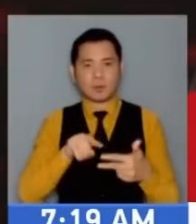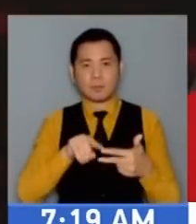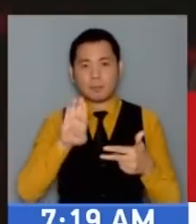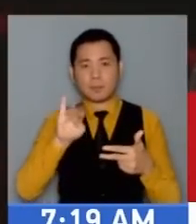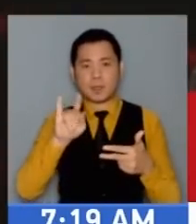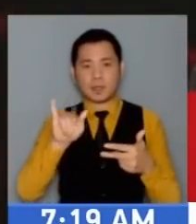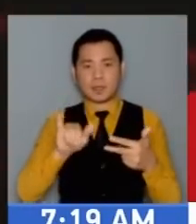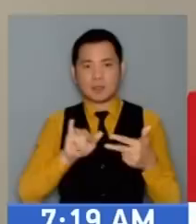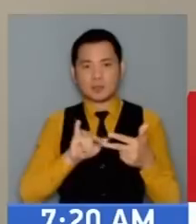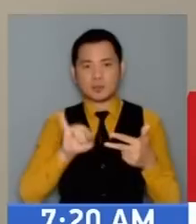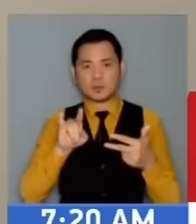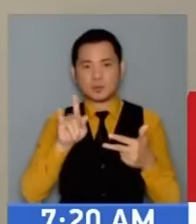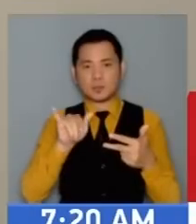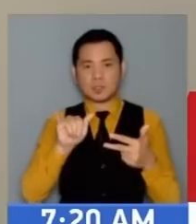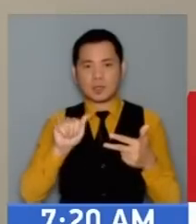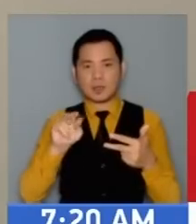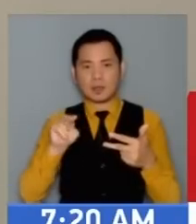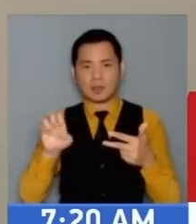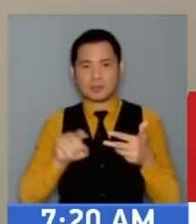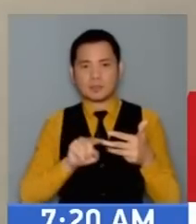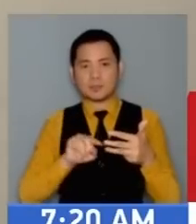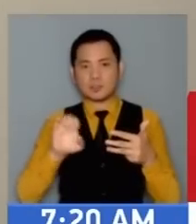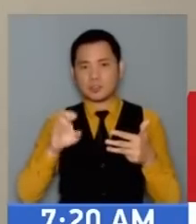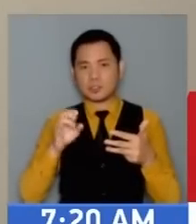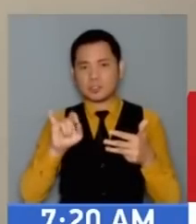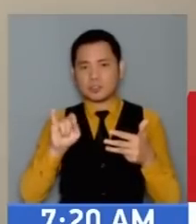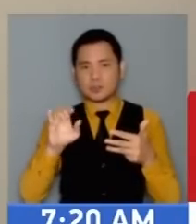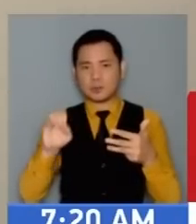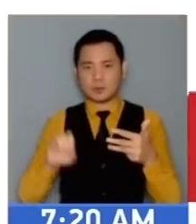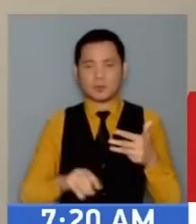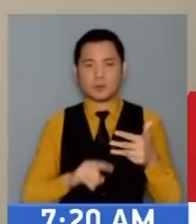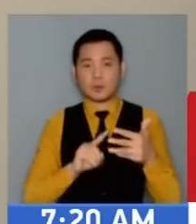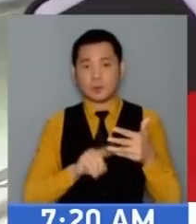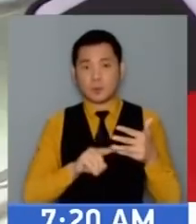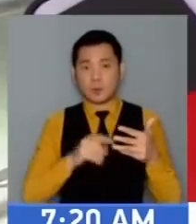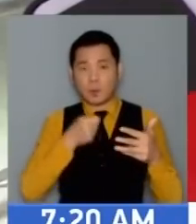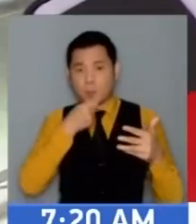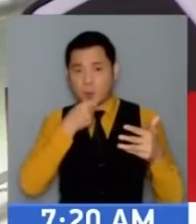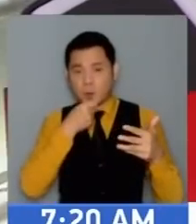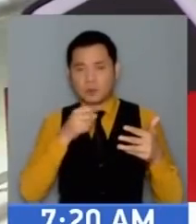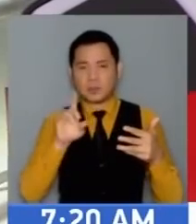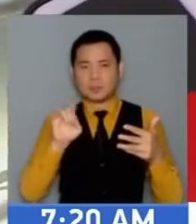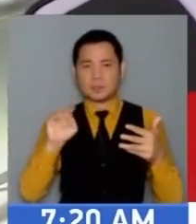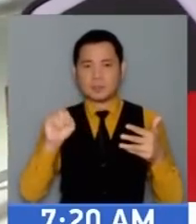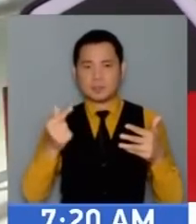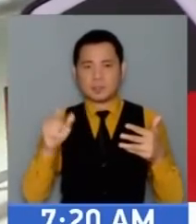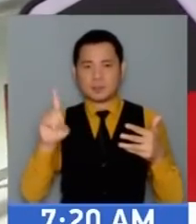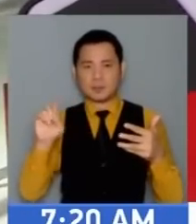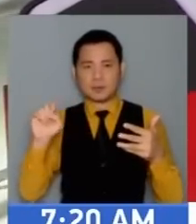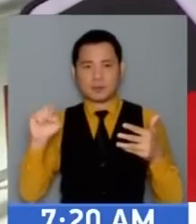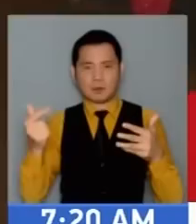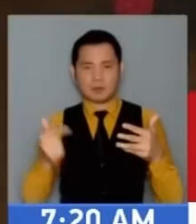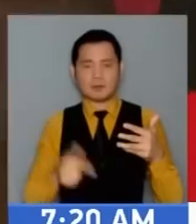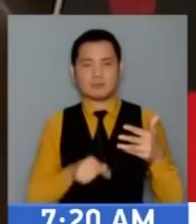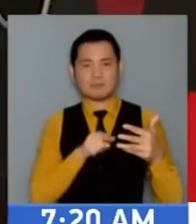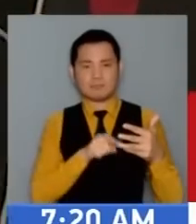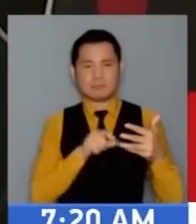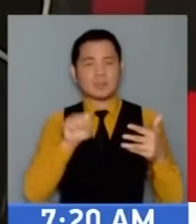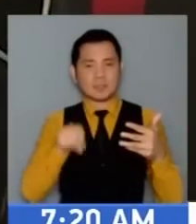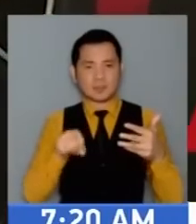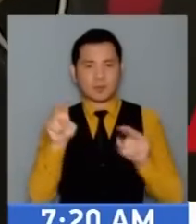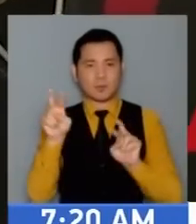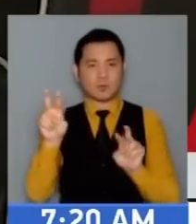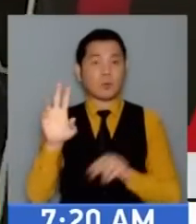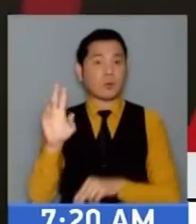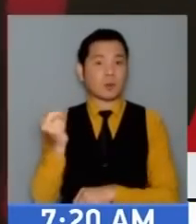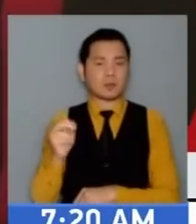at Chito Miranda. Hosted by Kapuso Primetime King Ding Dong Dantes na mapapanood na sa Agosto. Napakalaking